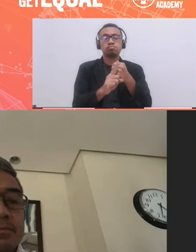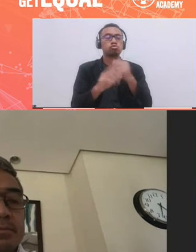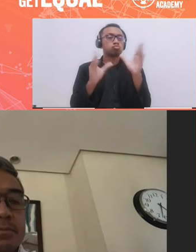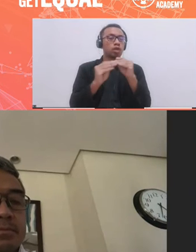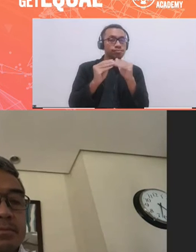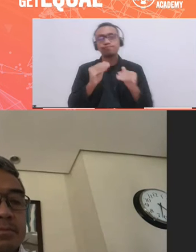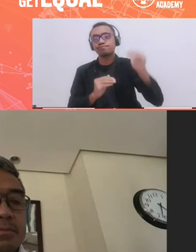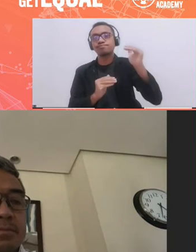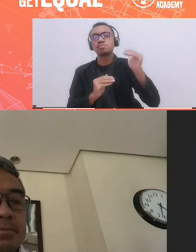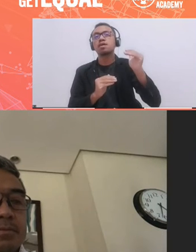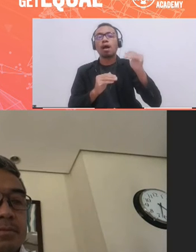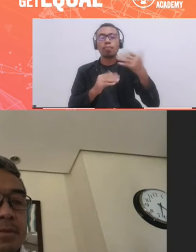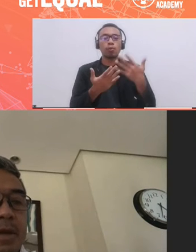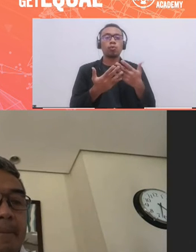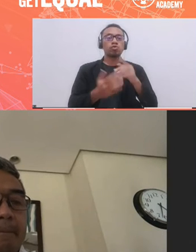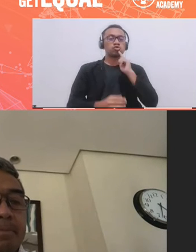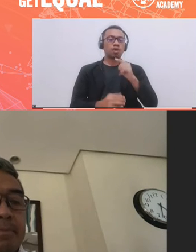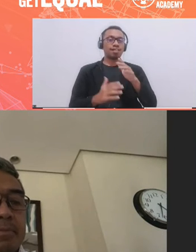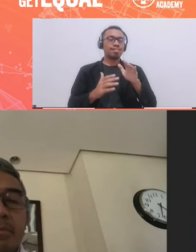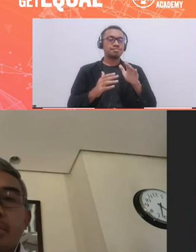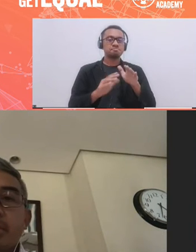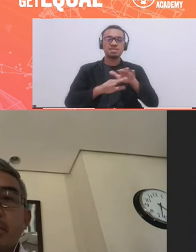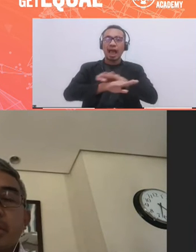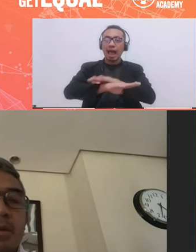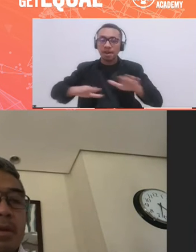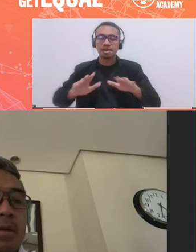digital. Mas Farhan mau menyampaikan sesuatu terkait itu? Ya.